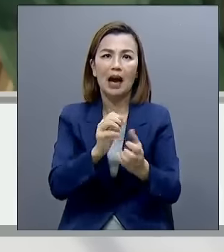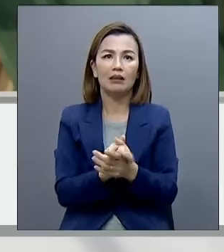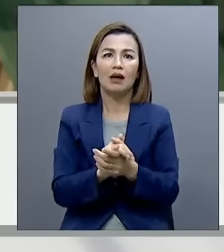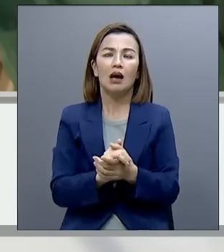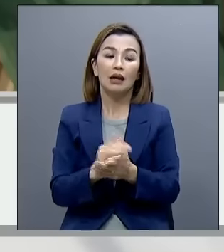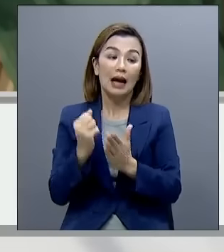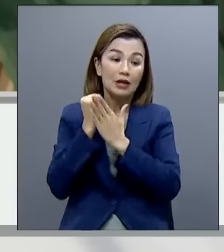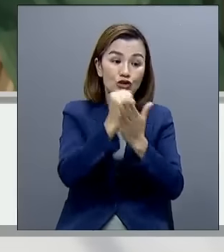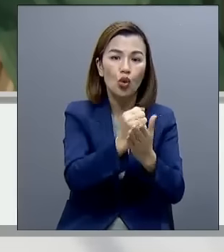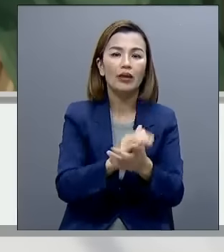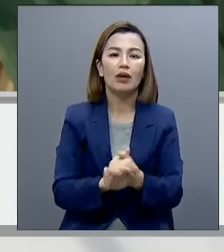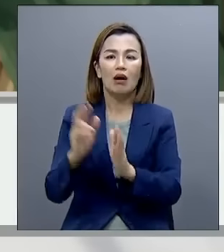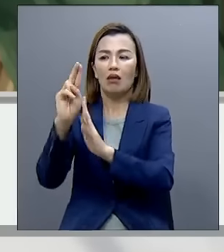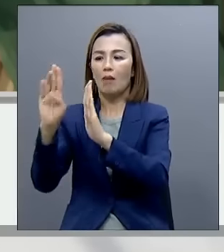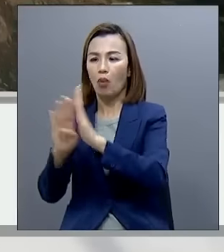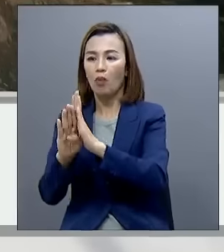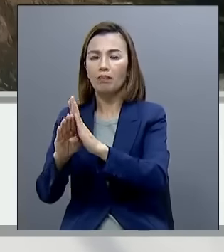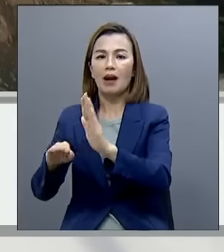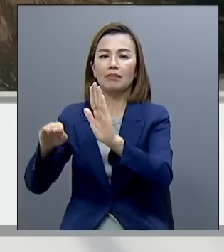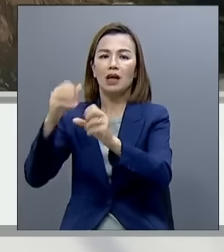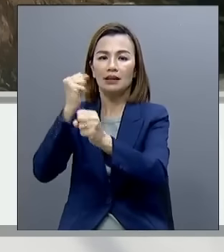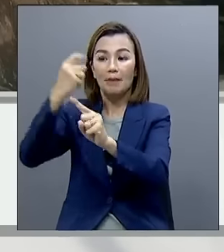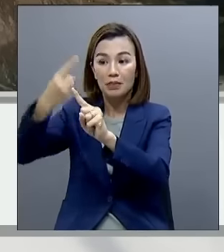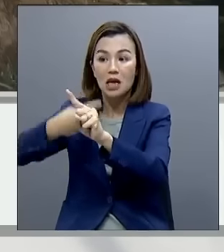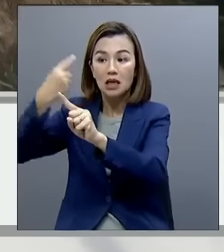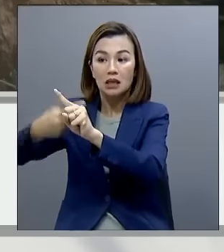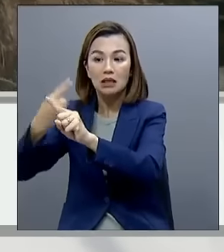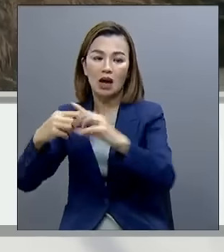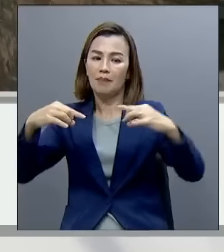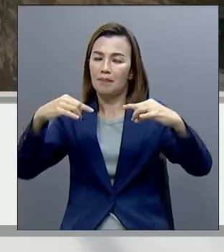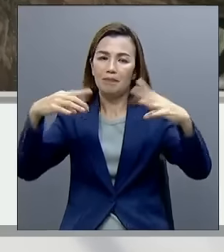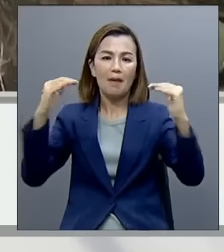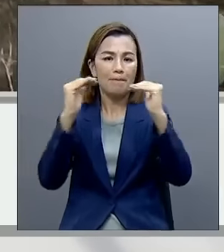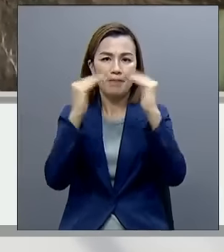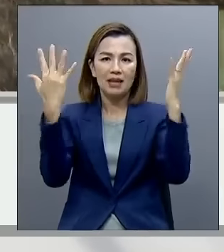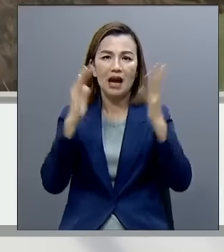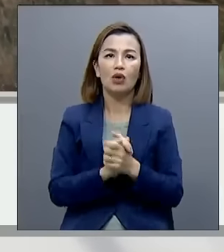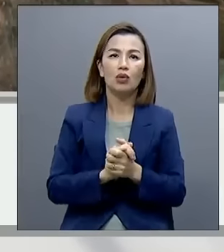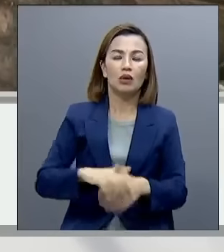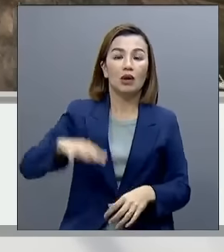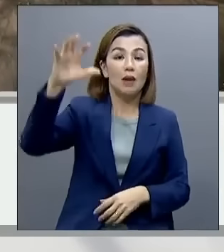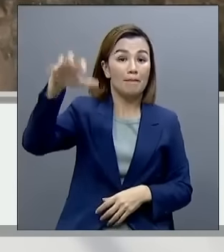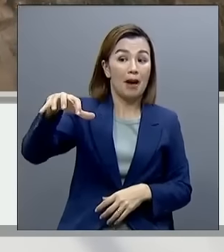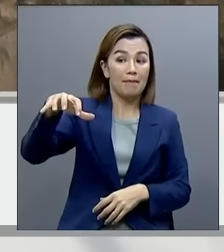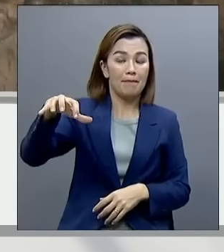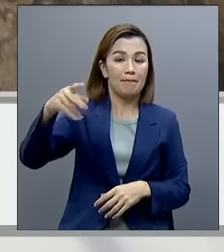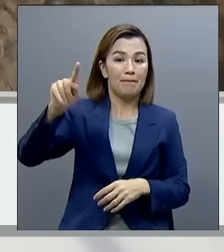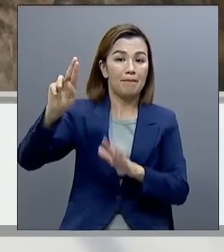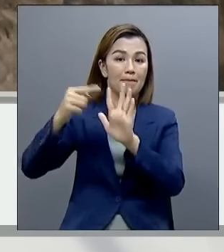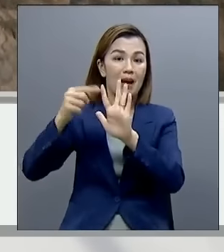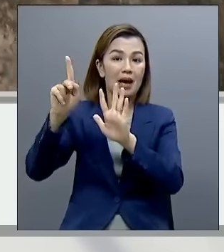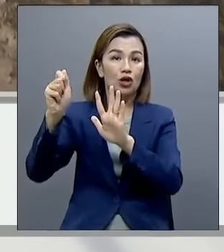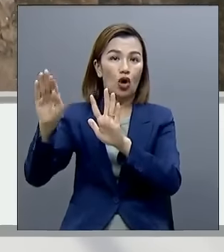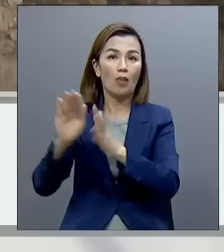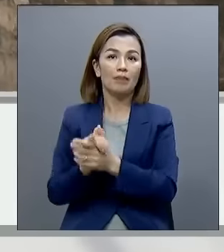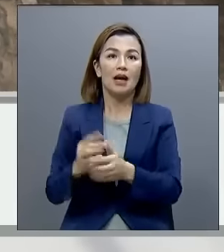านในระบบแน่ๆค่ะแต่จริงๆถึงจะไม่ใช่โรงงานถึงจะเป็นแค่สถานประกอบการเรามีพรบความปลอดภัยอาชีว